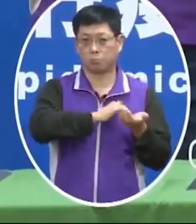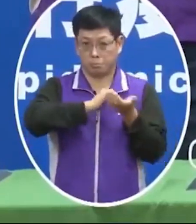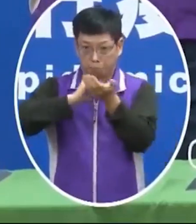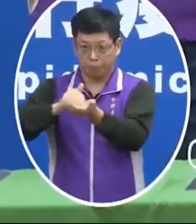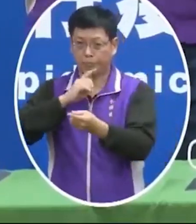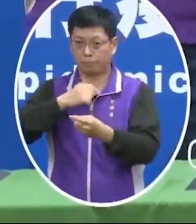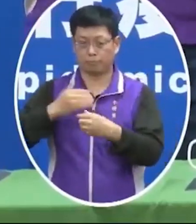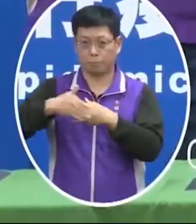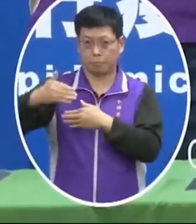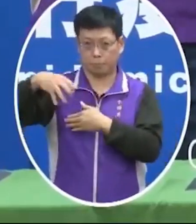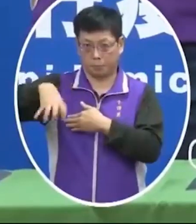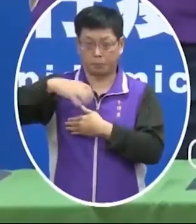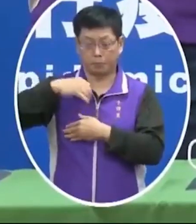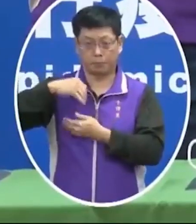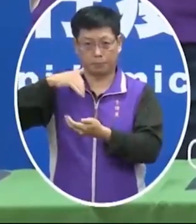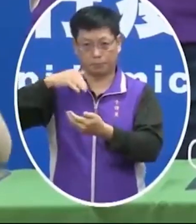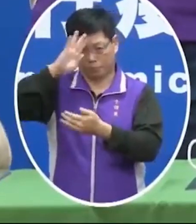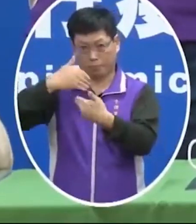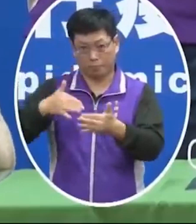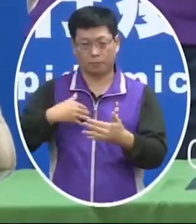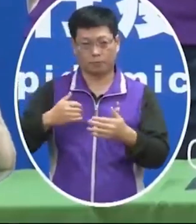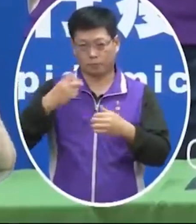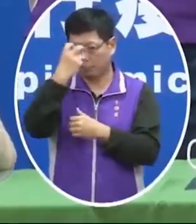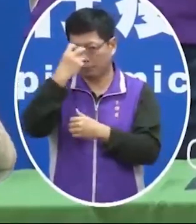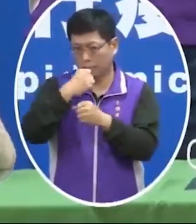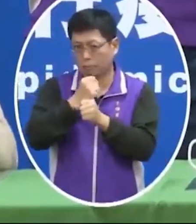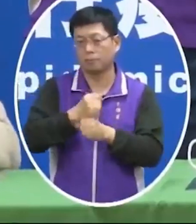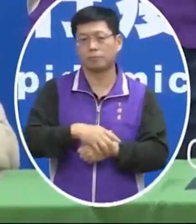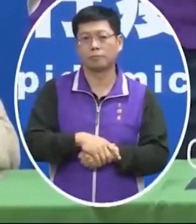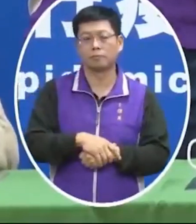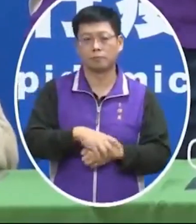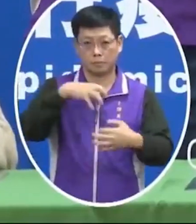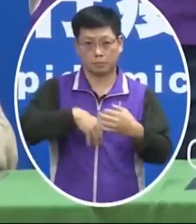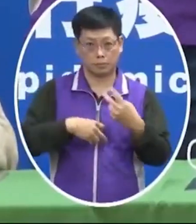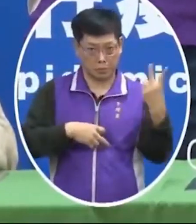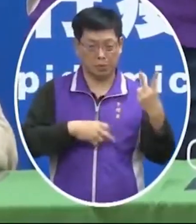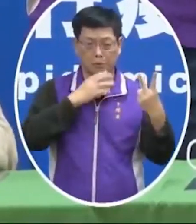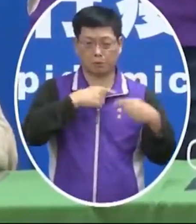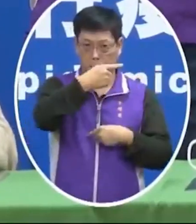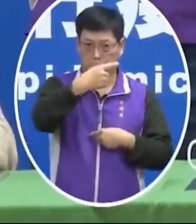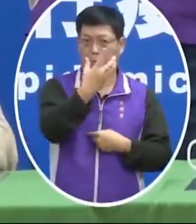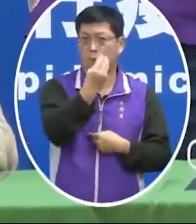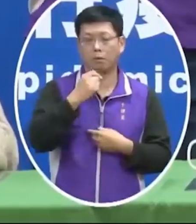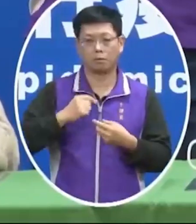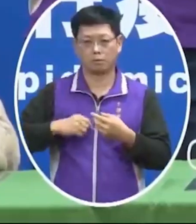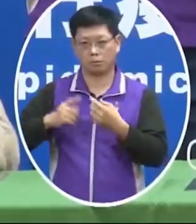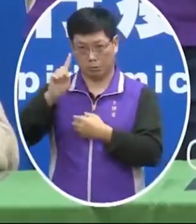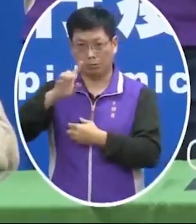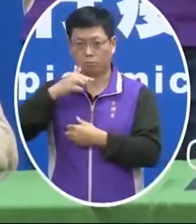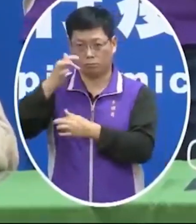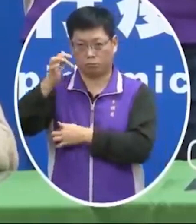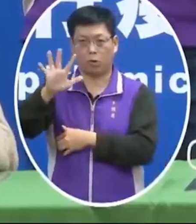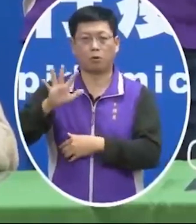疫，好，那我们在一个第一个时间里面予以检查，那有两位是阴性，那有一位是阳性，